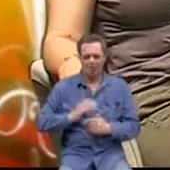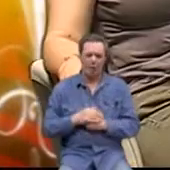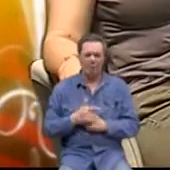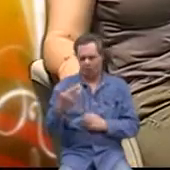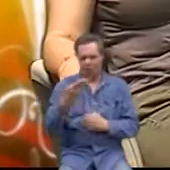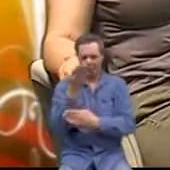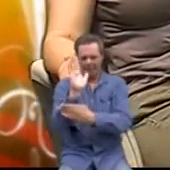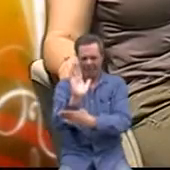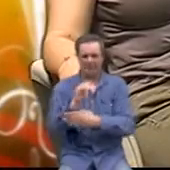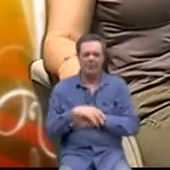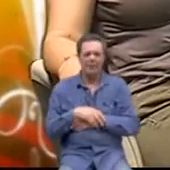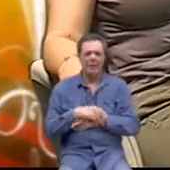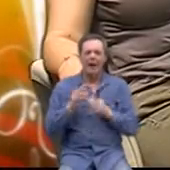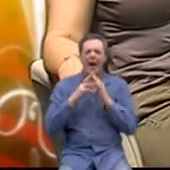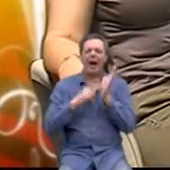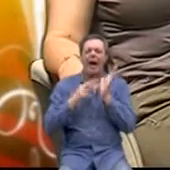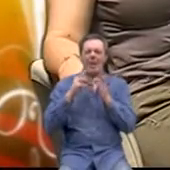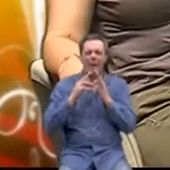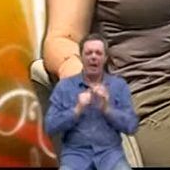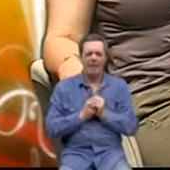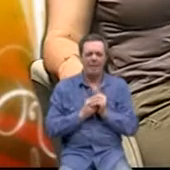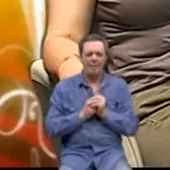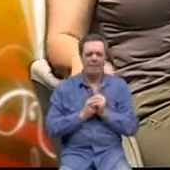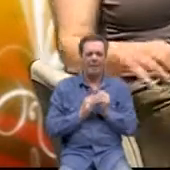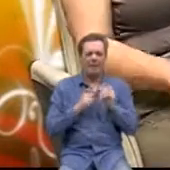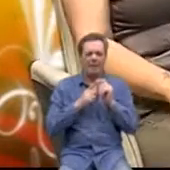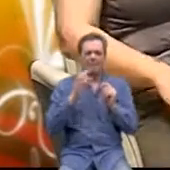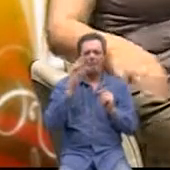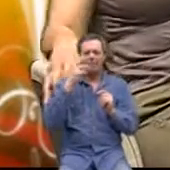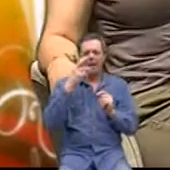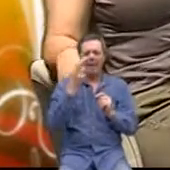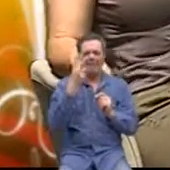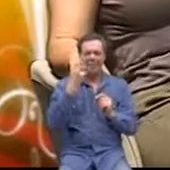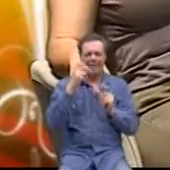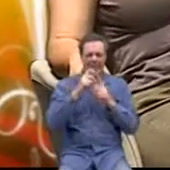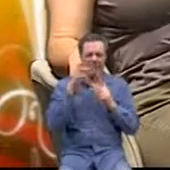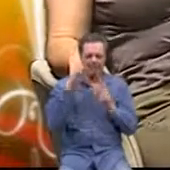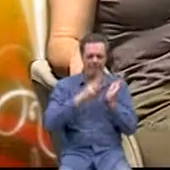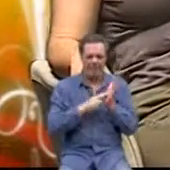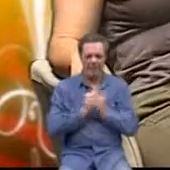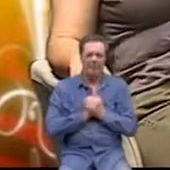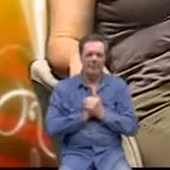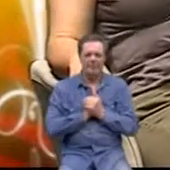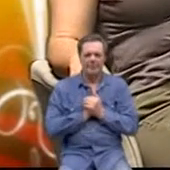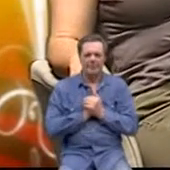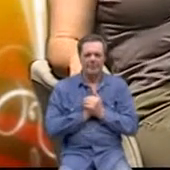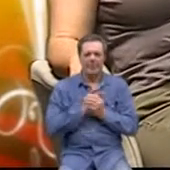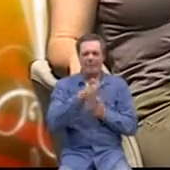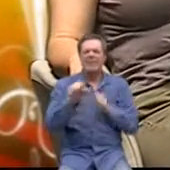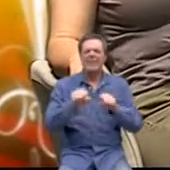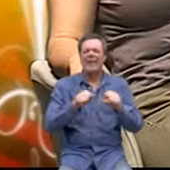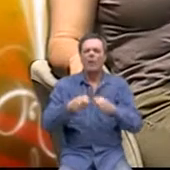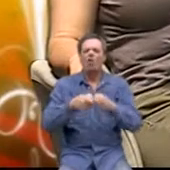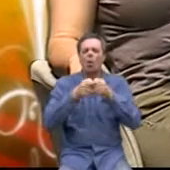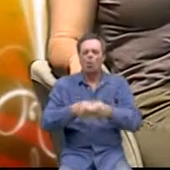Evo, Ana Prevender. Ana Prevender. Mislim da je sjela pored mene. Vi ste direktorica